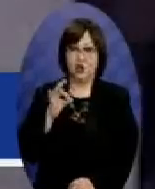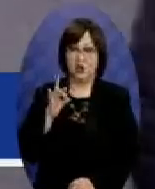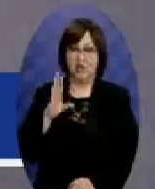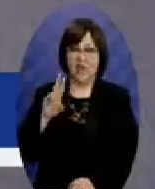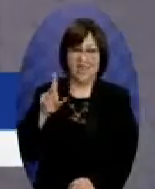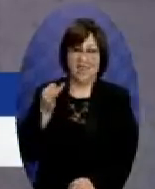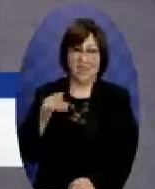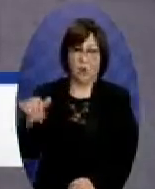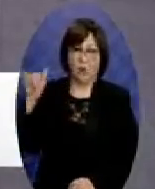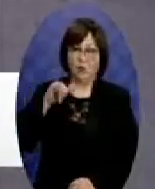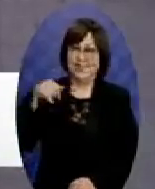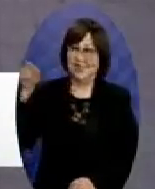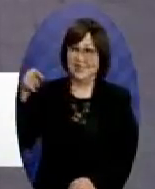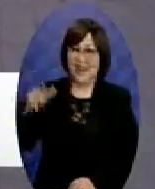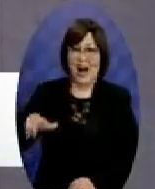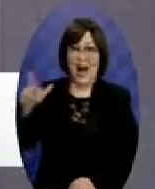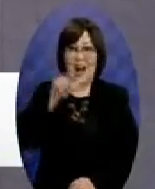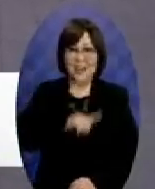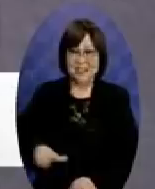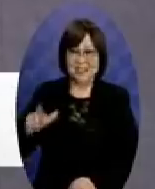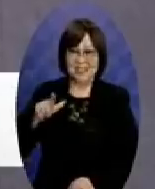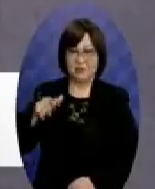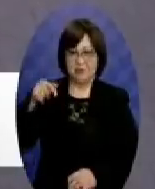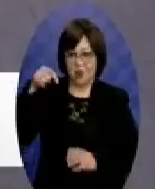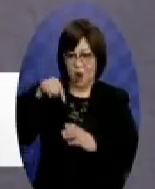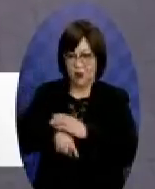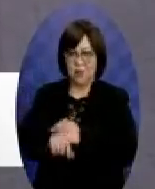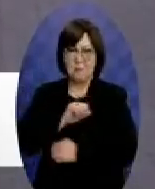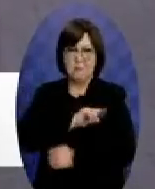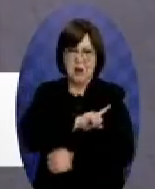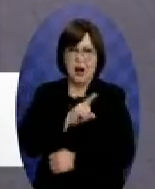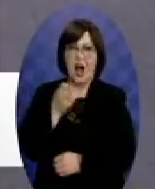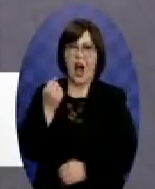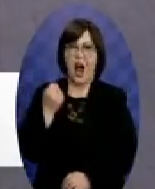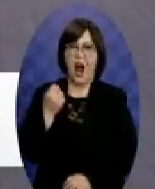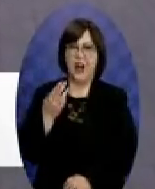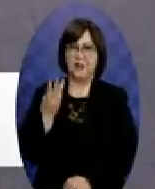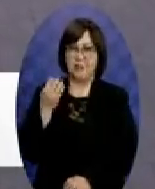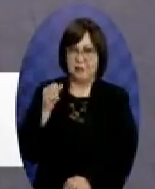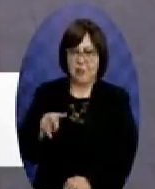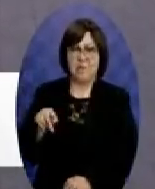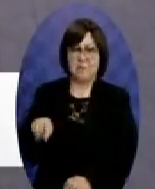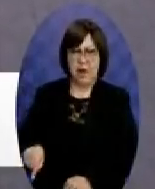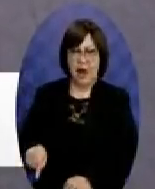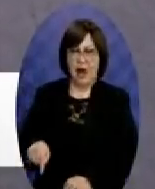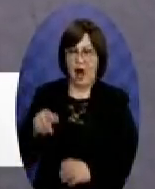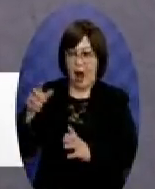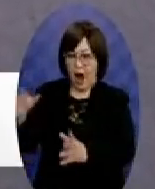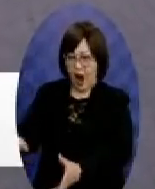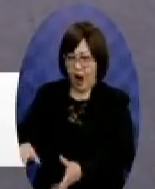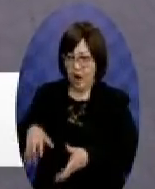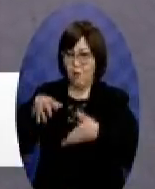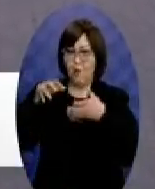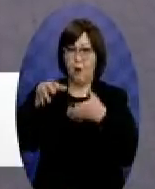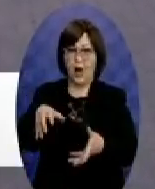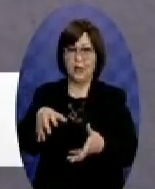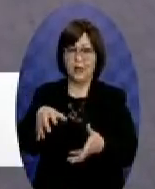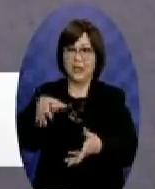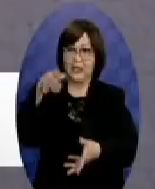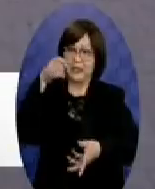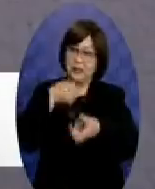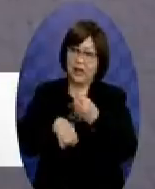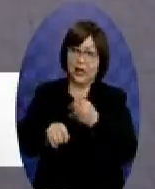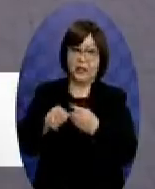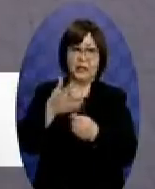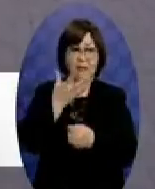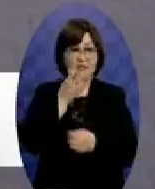нэг сонссон. Тэр бол одоо газрын баялагийг ингээд тодорхой хэмжээний хувь нь ард түмнийхээ одоо тэр одоо 5 сая хүн байдığım